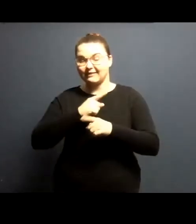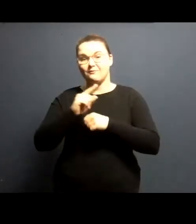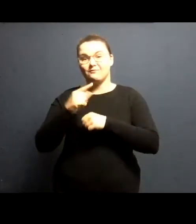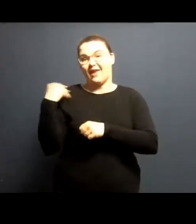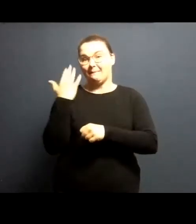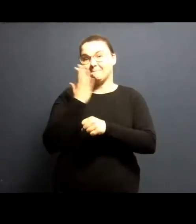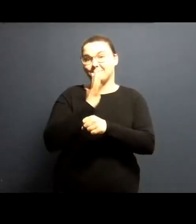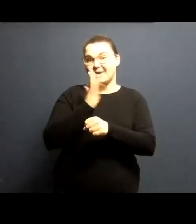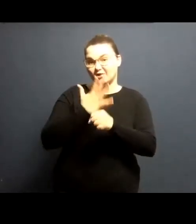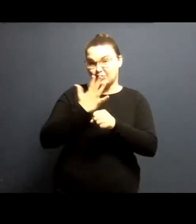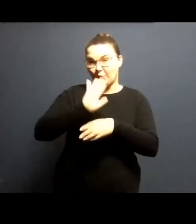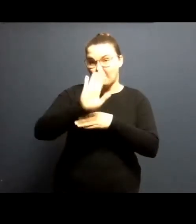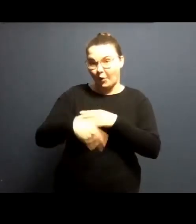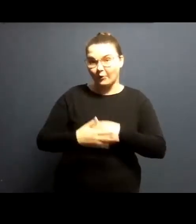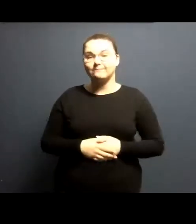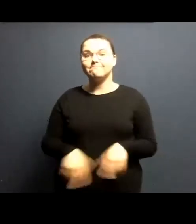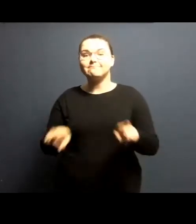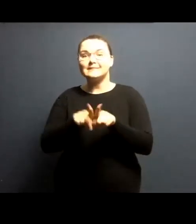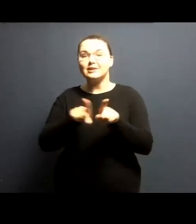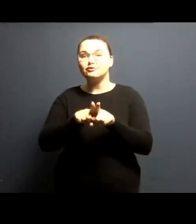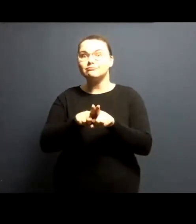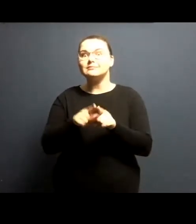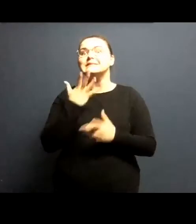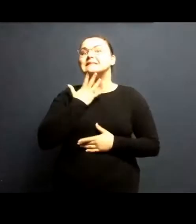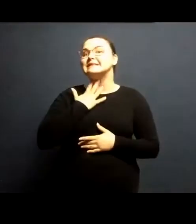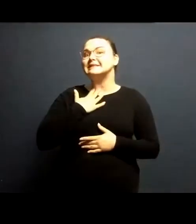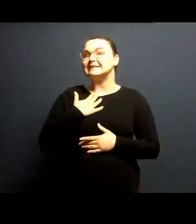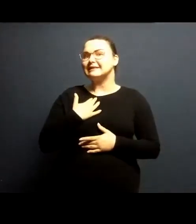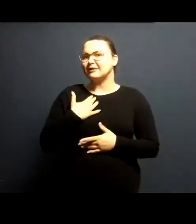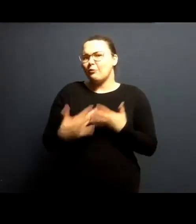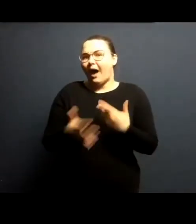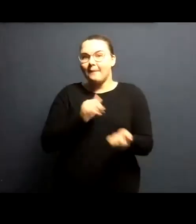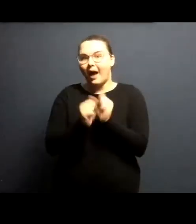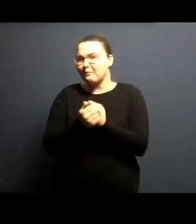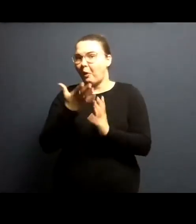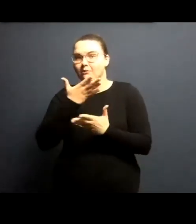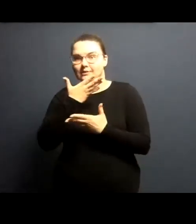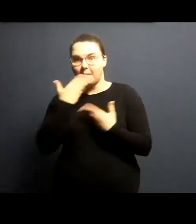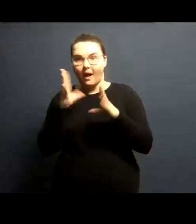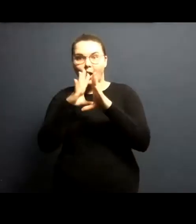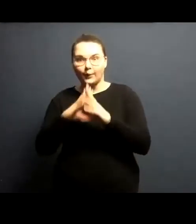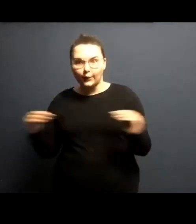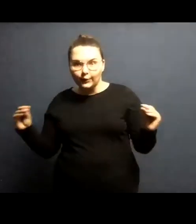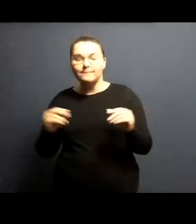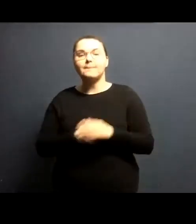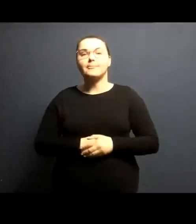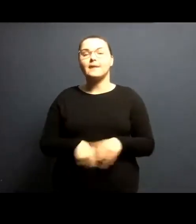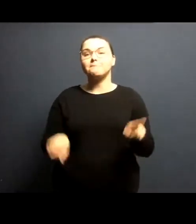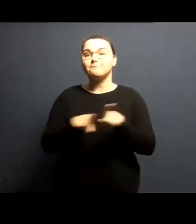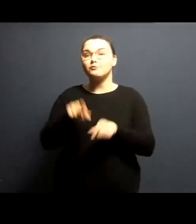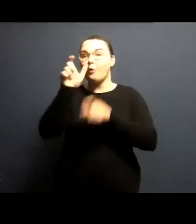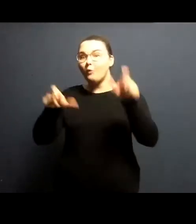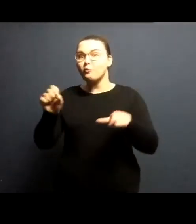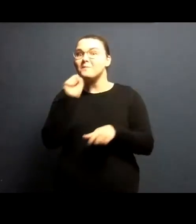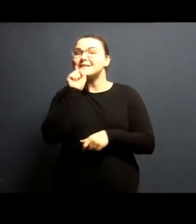pociąg seksualny, który słabnie albo zanika z wiekiem, niemożliwość uznania ludzi starych za